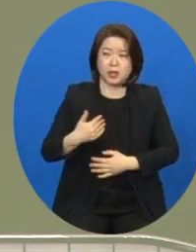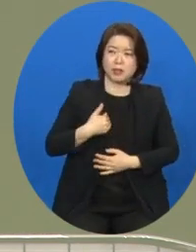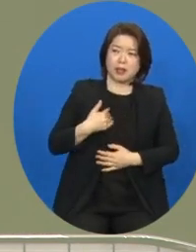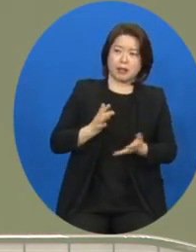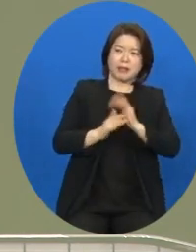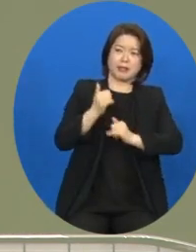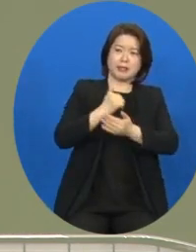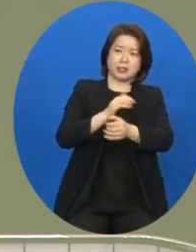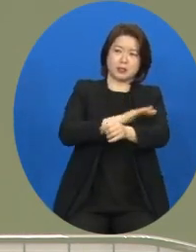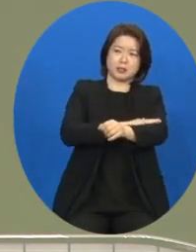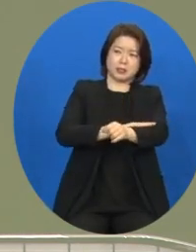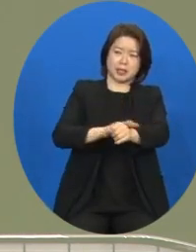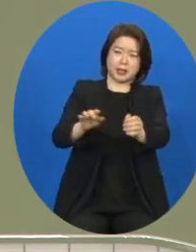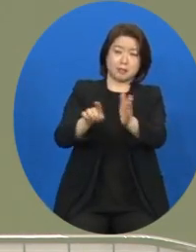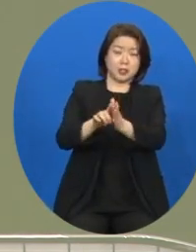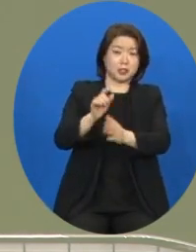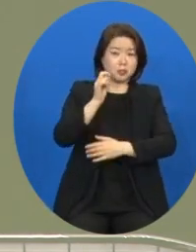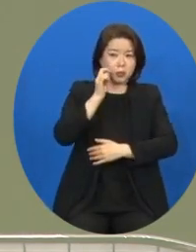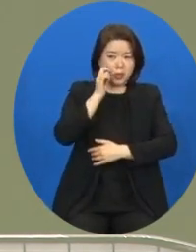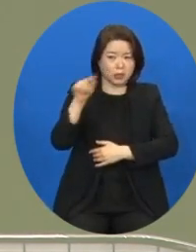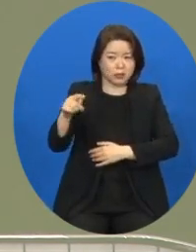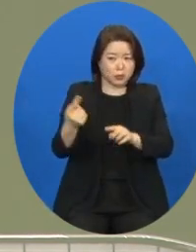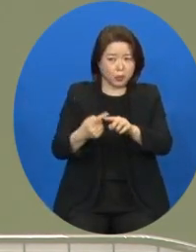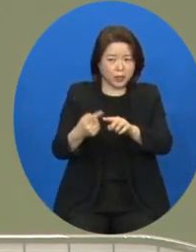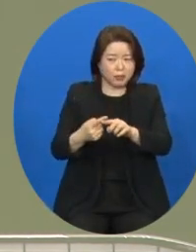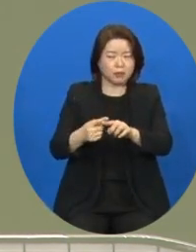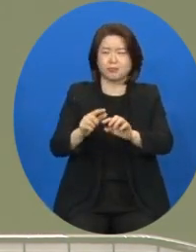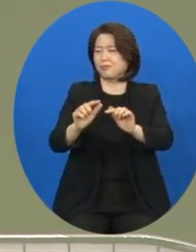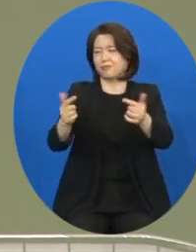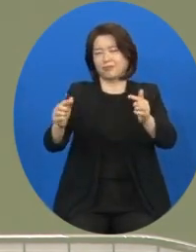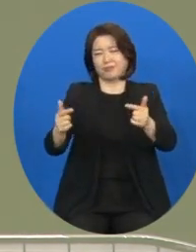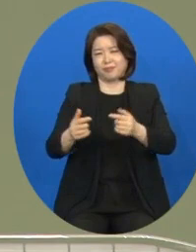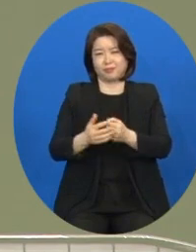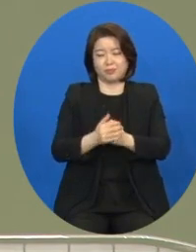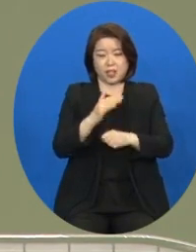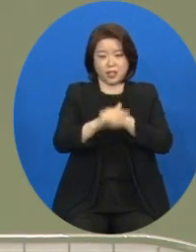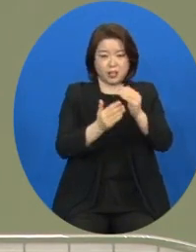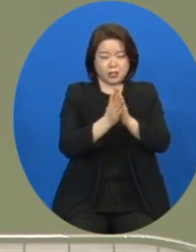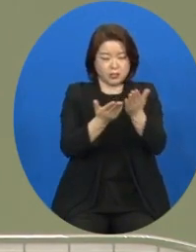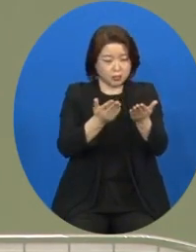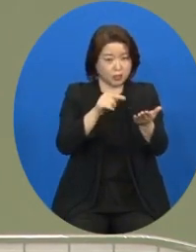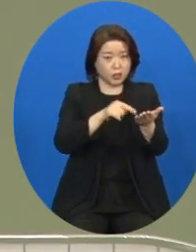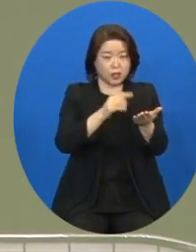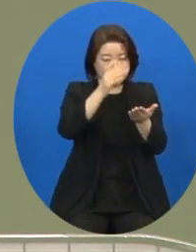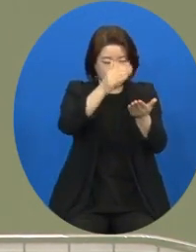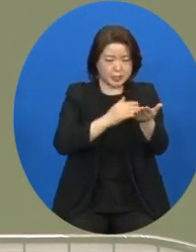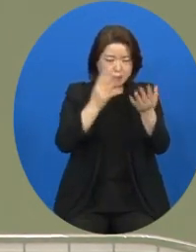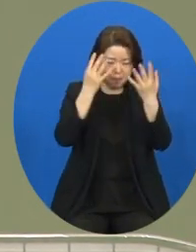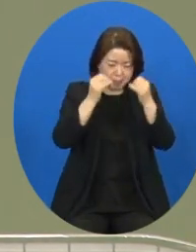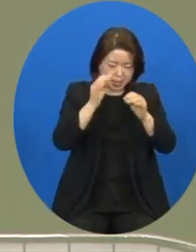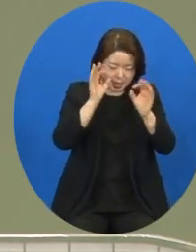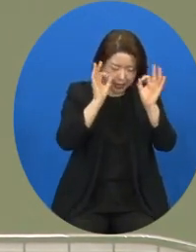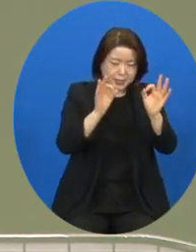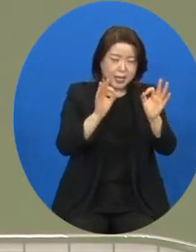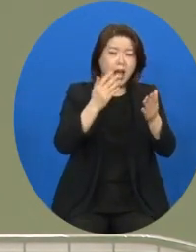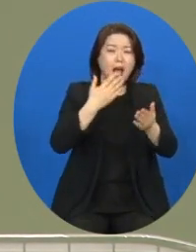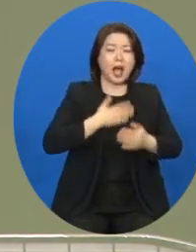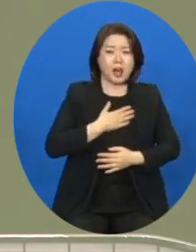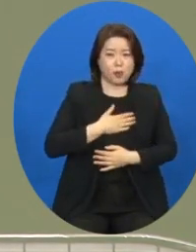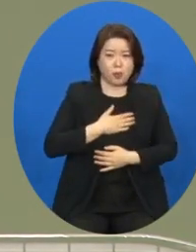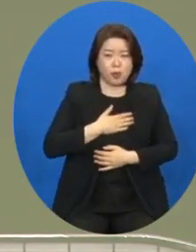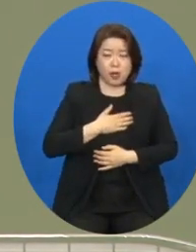믿지 못하는 것이 아니라는 겁니다. 성경을 그렇게 많이 알고 하나님을 잘 믿는다는